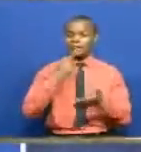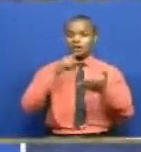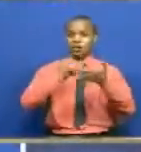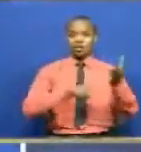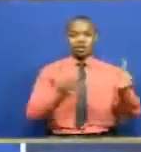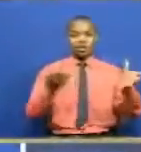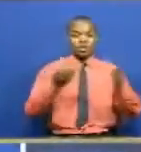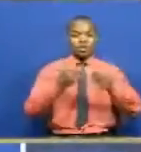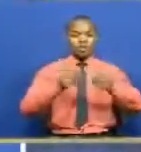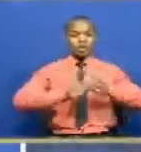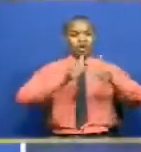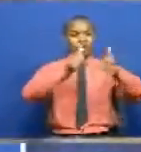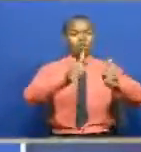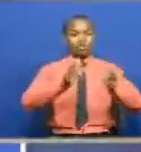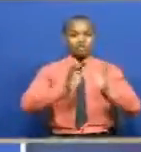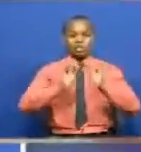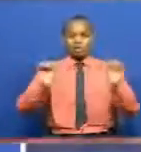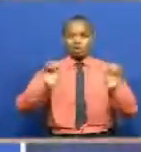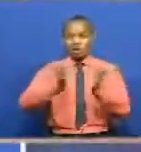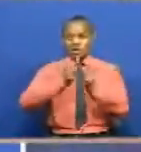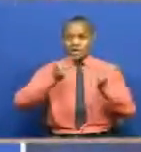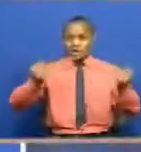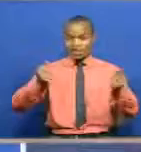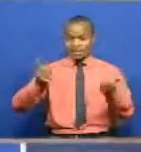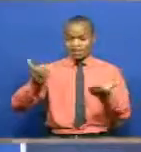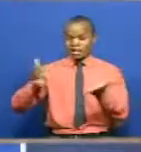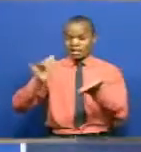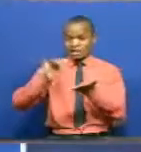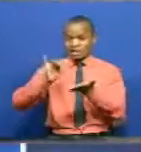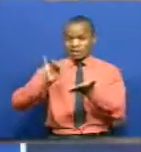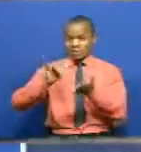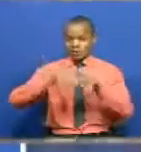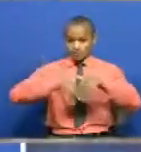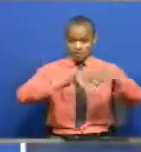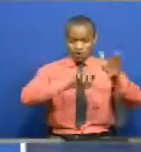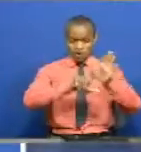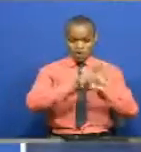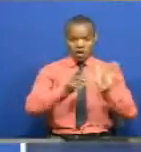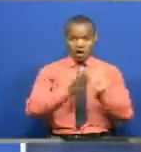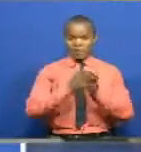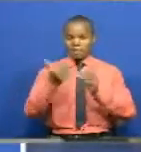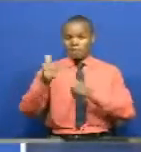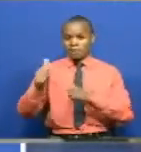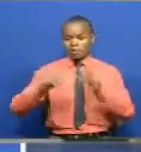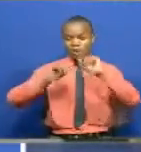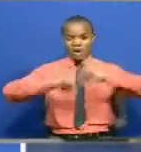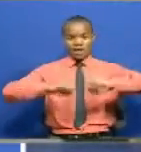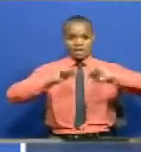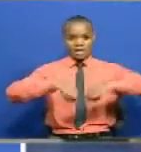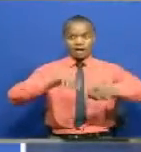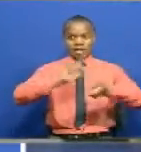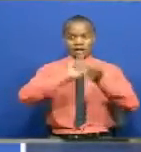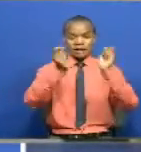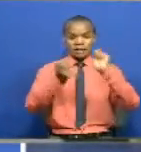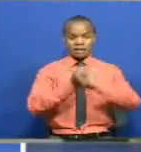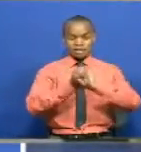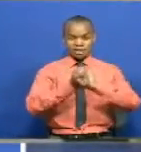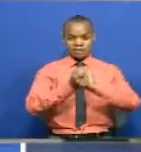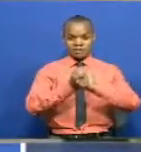kutoa notisi kwa gazeti mbili kuambatana na sheria na pia kukosa kujadili kuhusiana na kubadilishwa kwa nembo ya chama